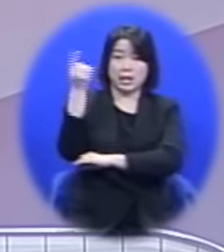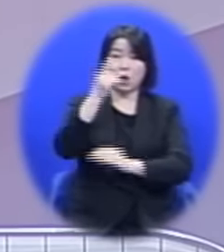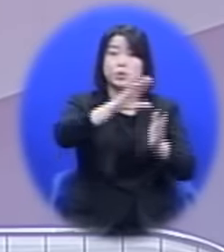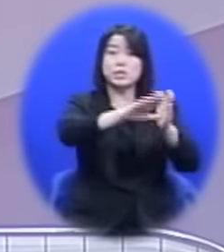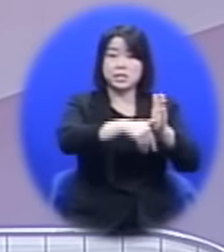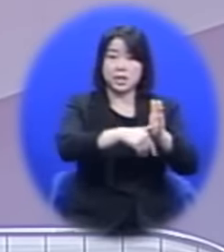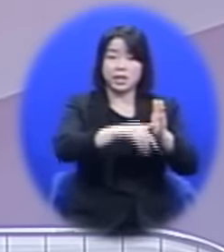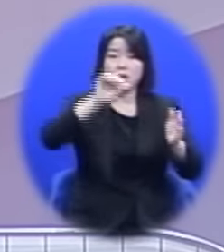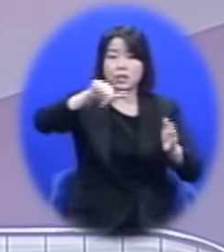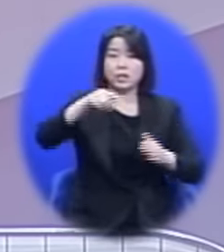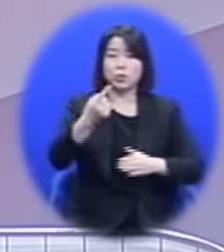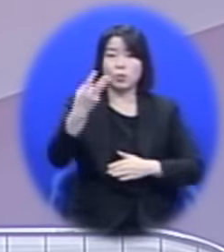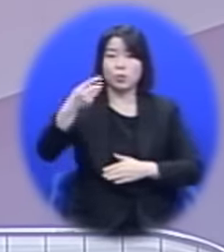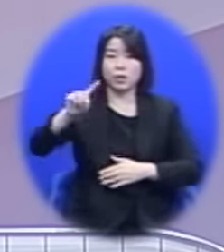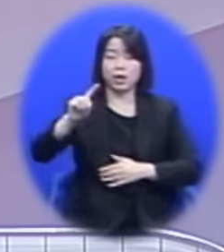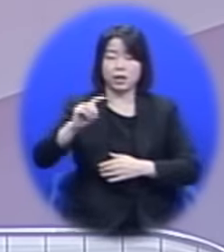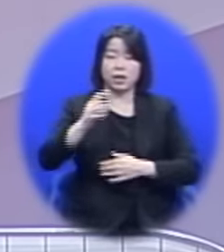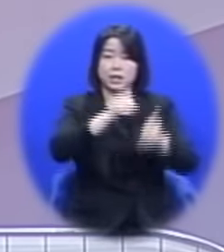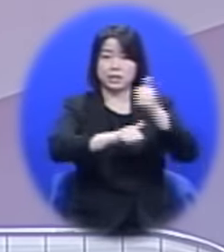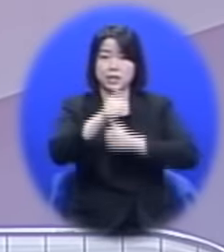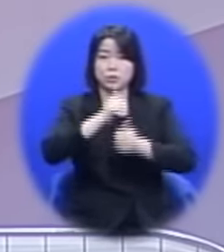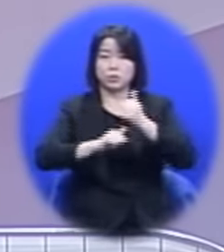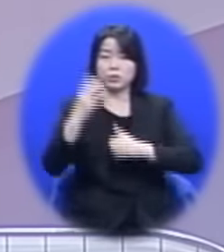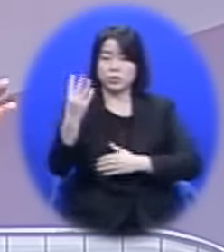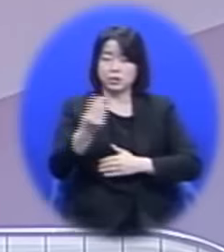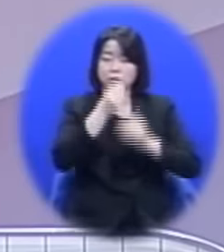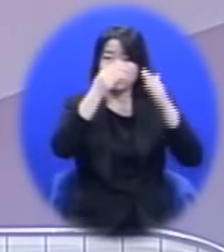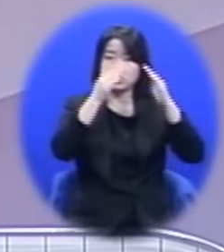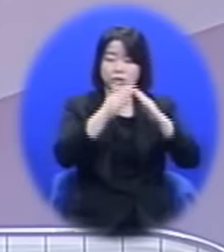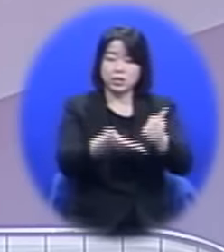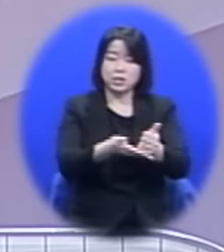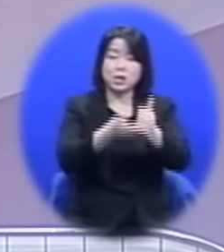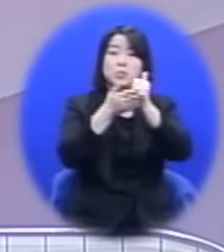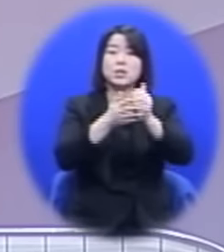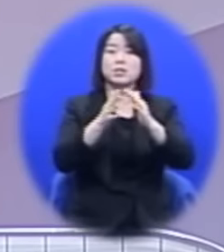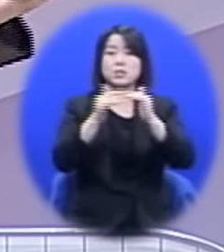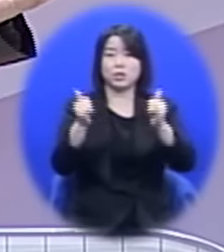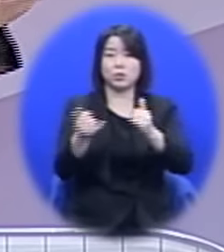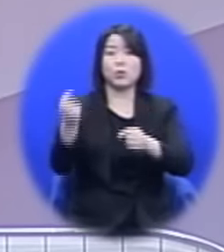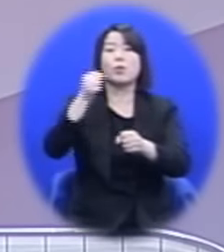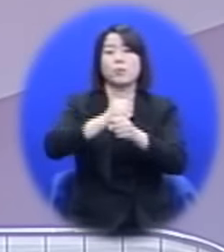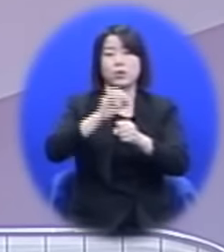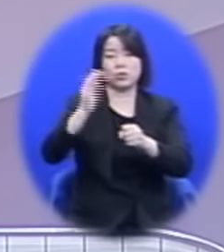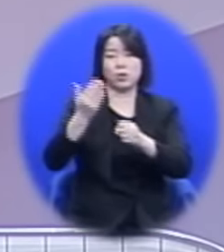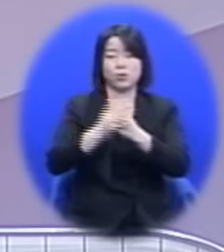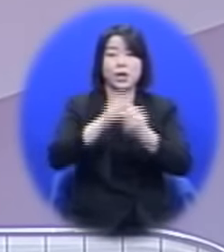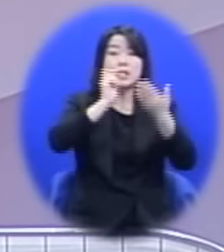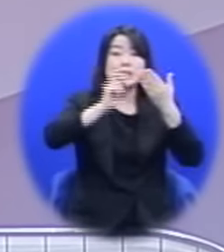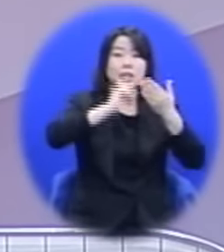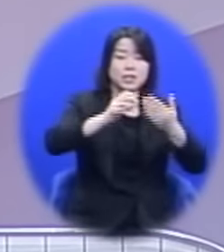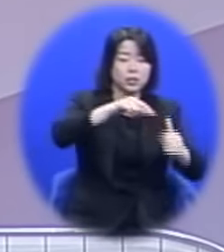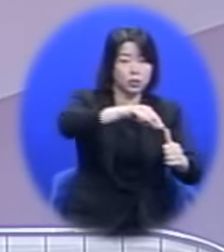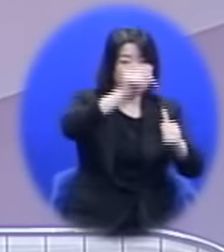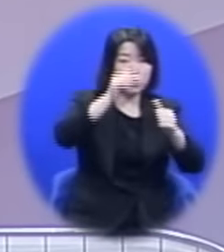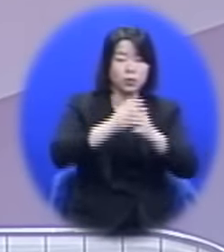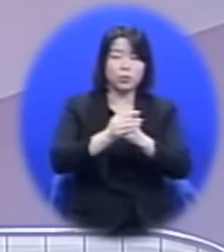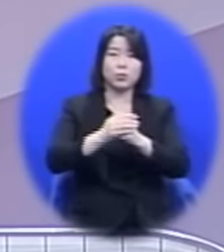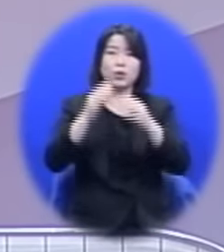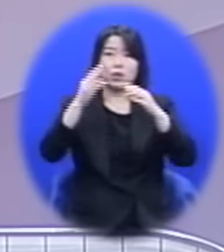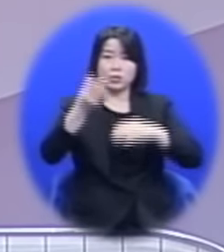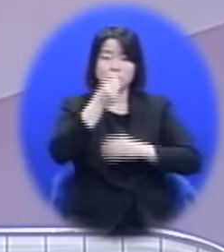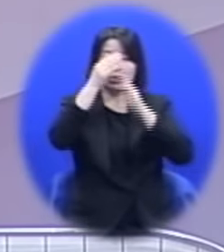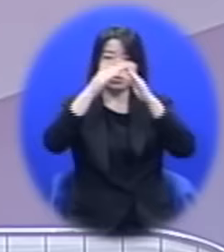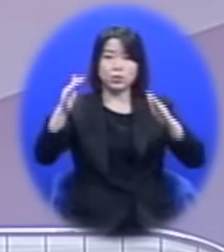이 고라의 자손들은 성전을 섬기는 자로 뽑힙니다. 찬양대로 뽑히고 성전 문지기로